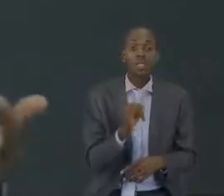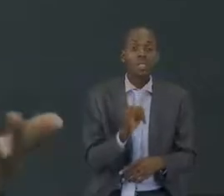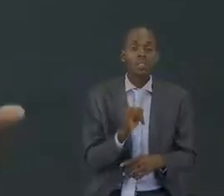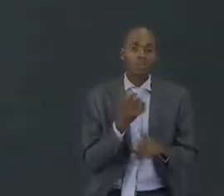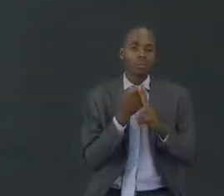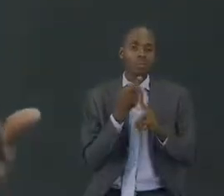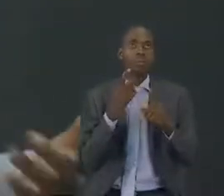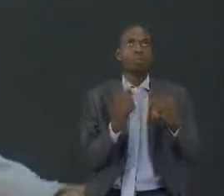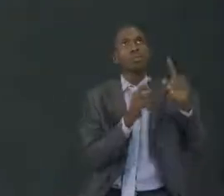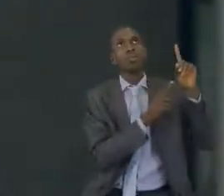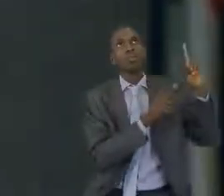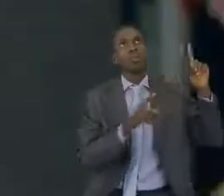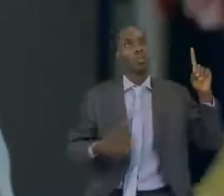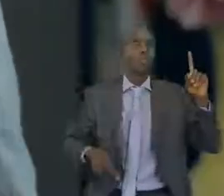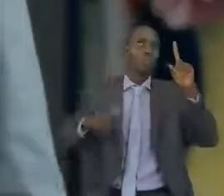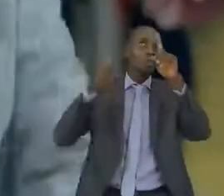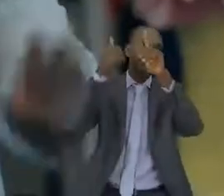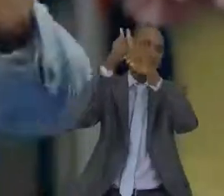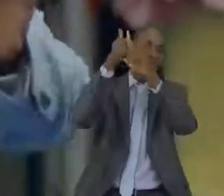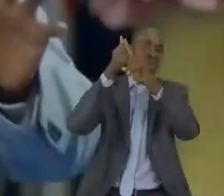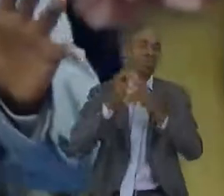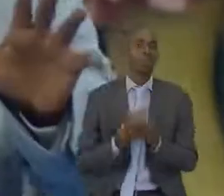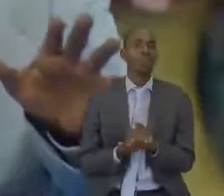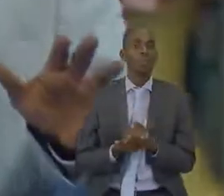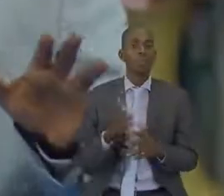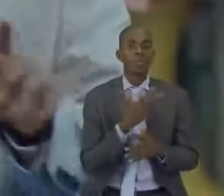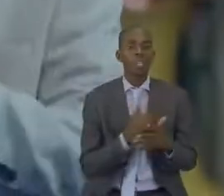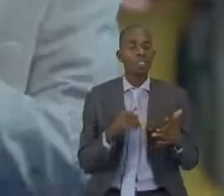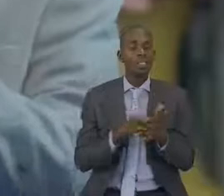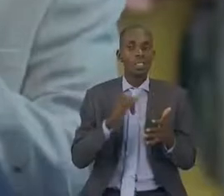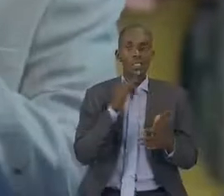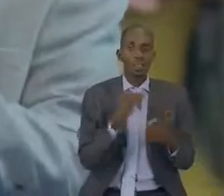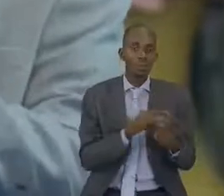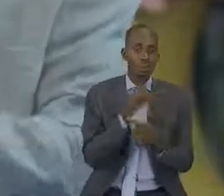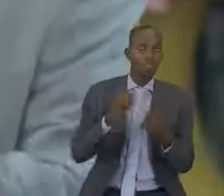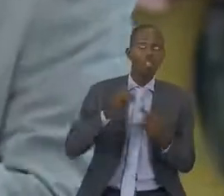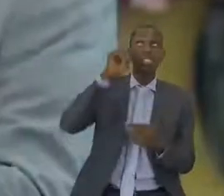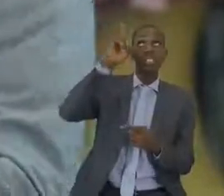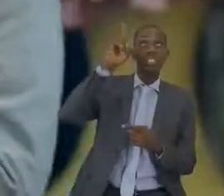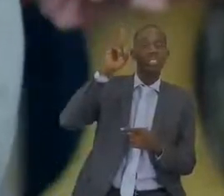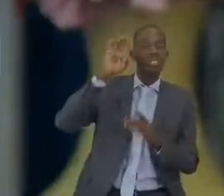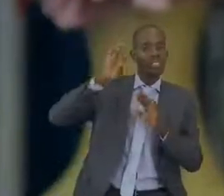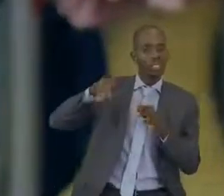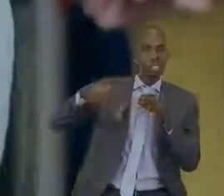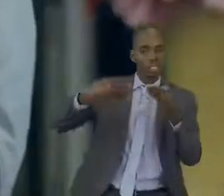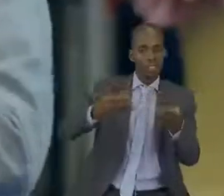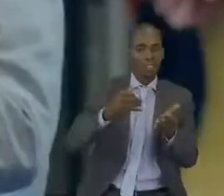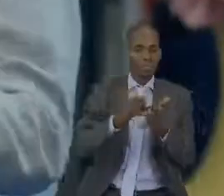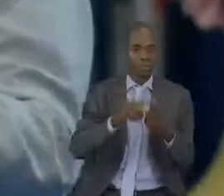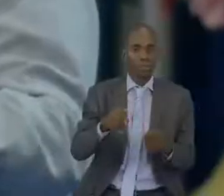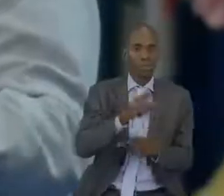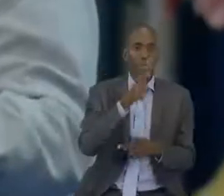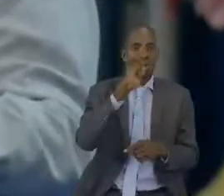Seigneur lui-même. Et c'est lorsque il t'accorde par la grâce, par un